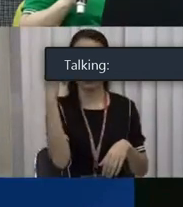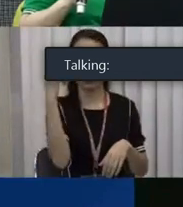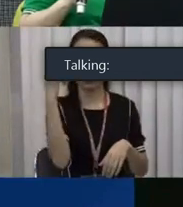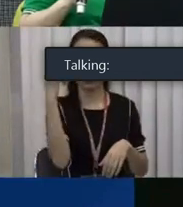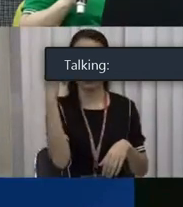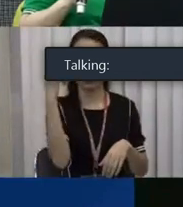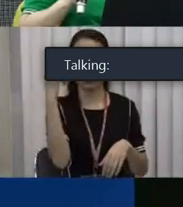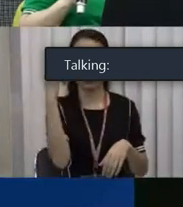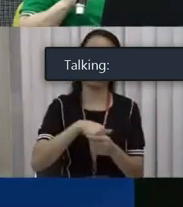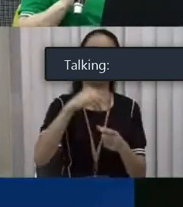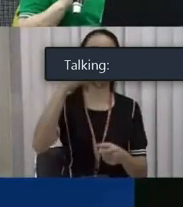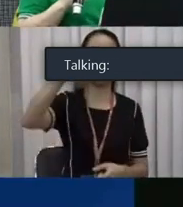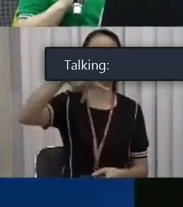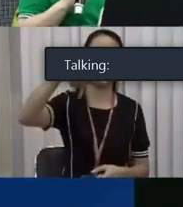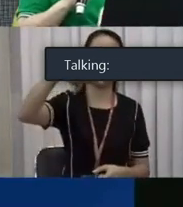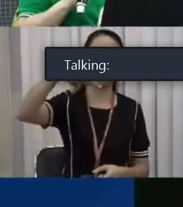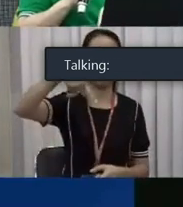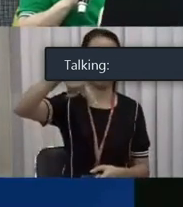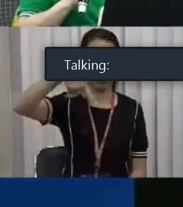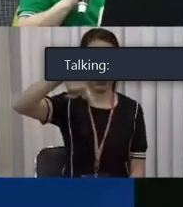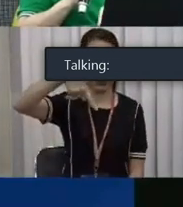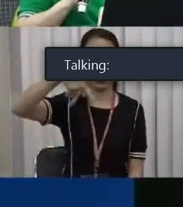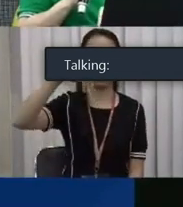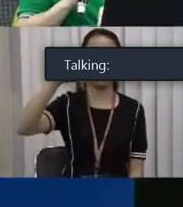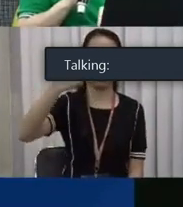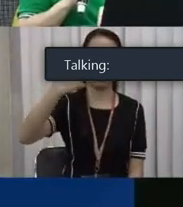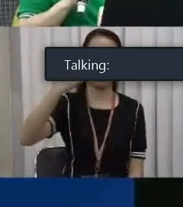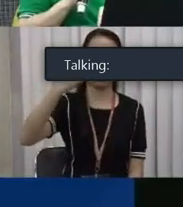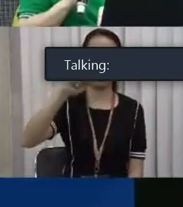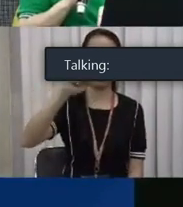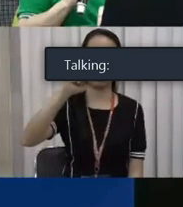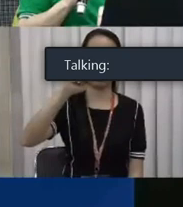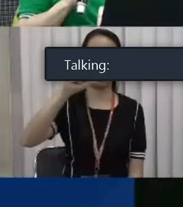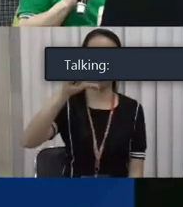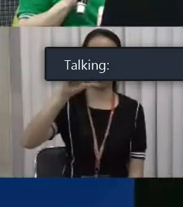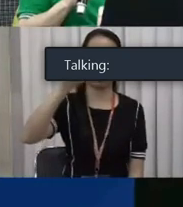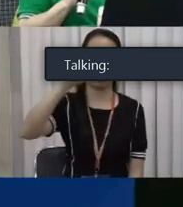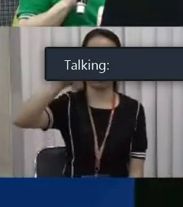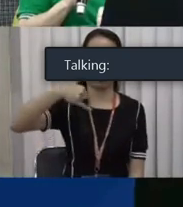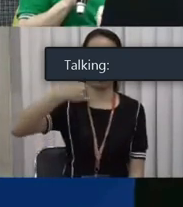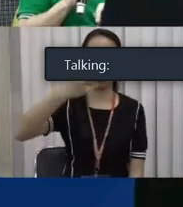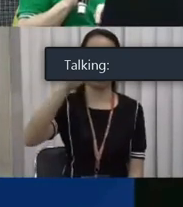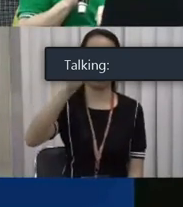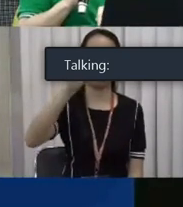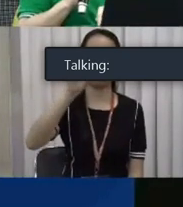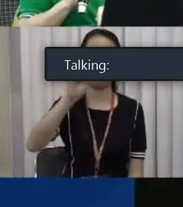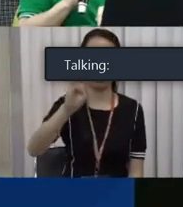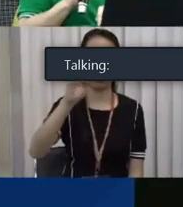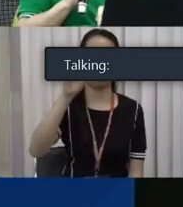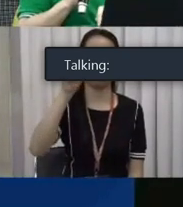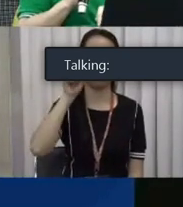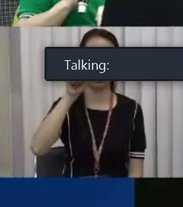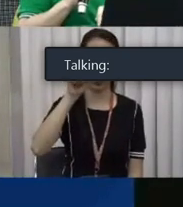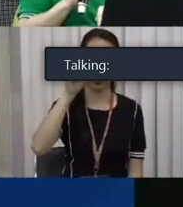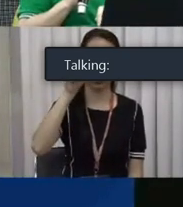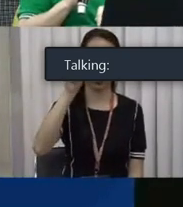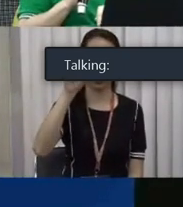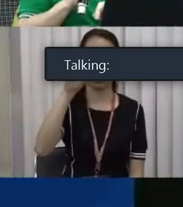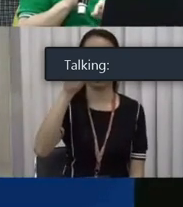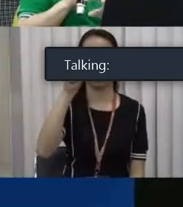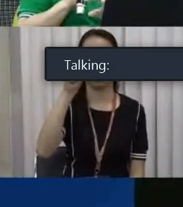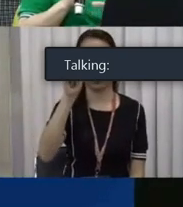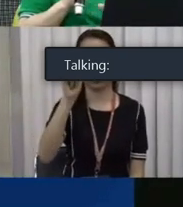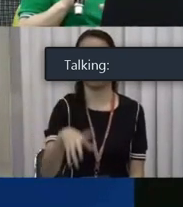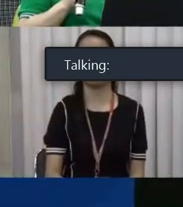mga employers og applicants. Okay, gi-mention naman na ni Miss Angela, so ato